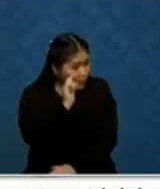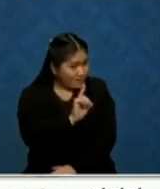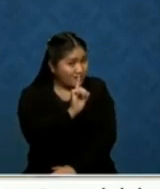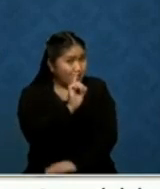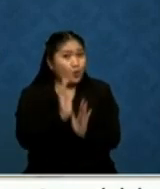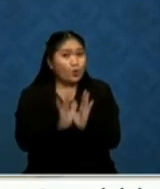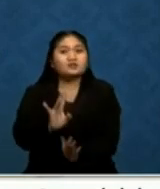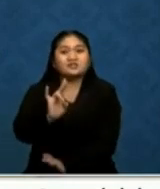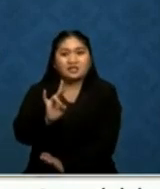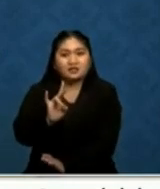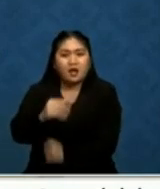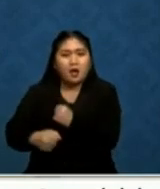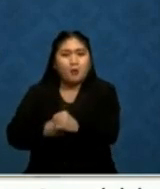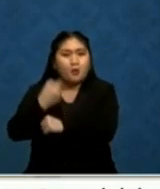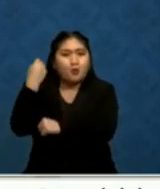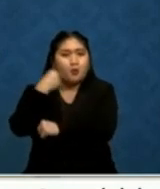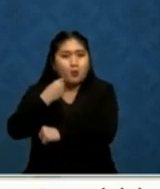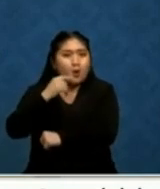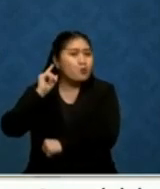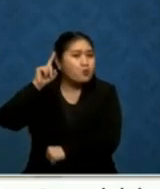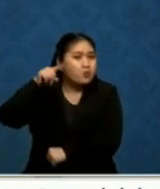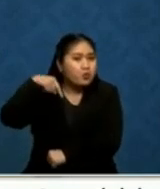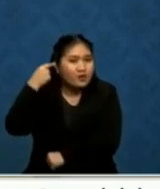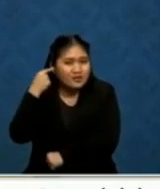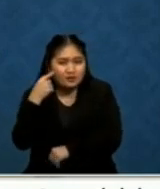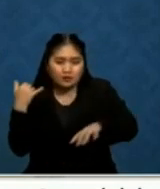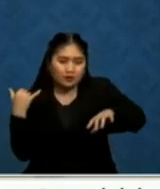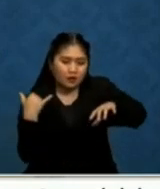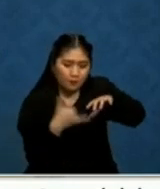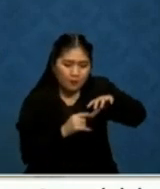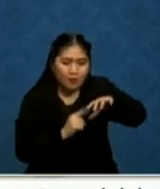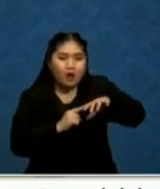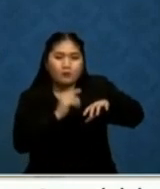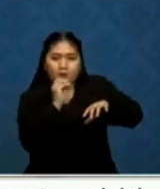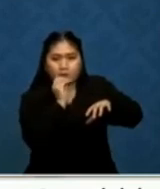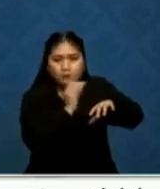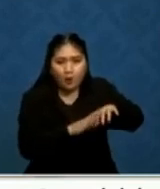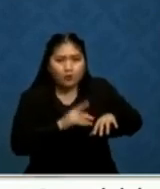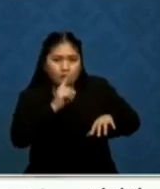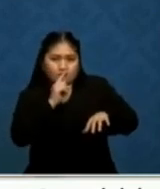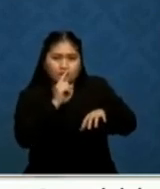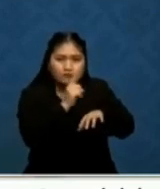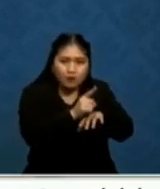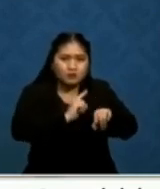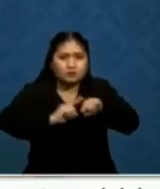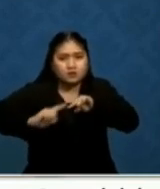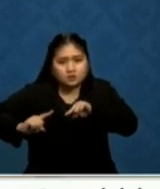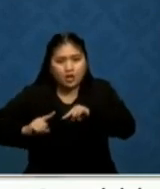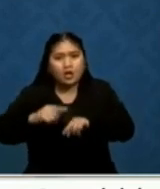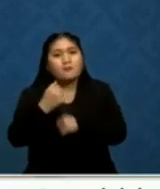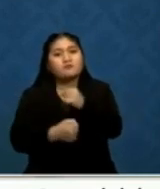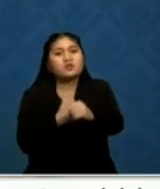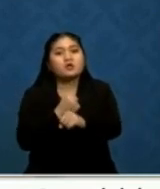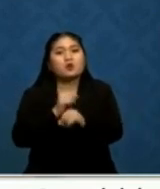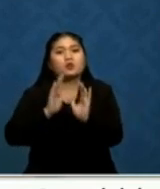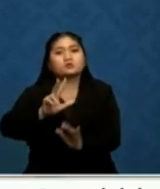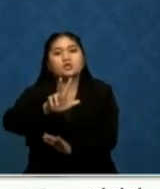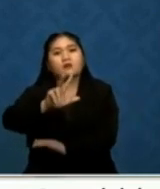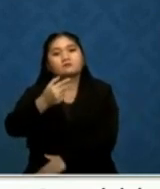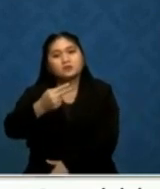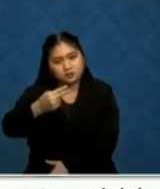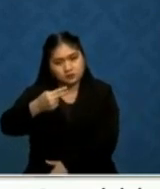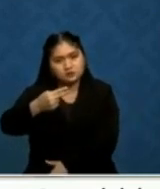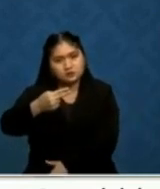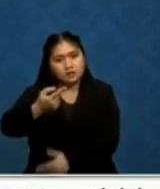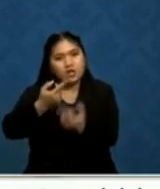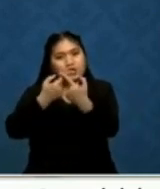แต่ละปีค่ะผู้หญิงที่เข้ารับการบำบัดรักษาแจ้งความร้องทุกข์ประมาณปีละ 30,000 คนแต่ปัญ